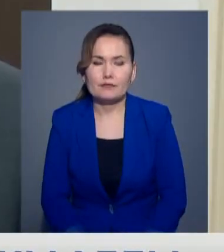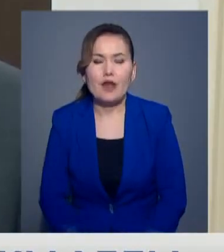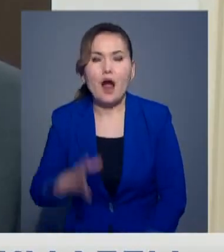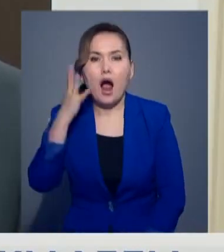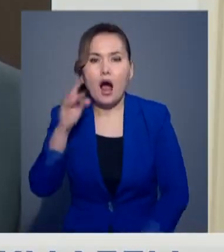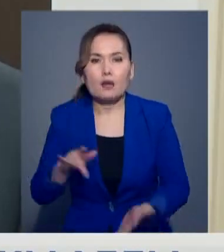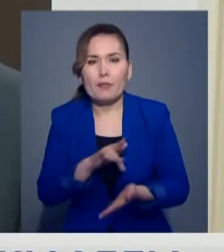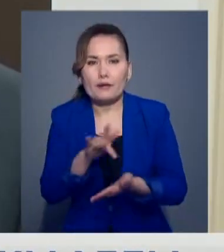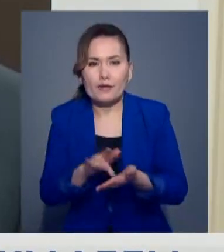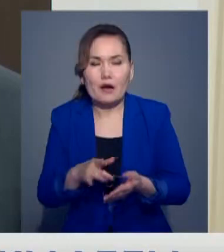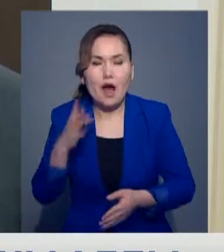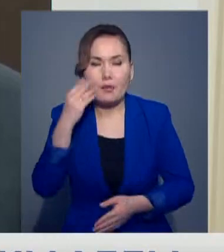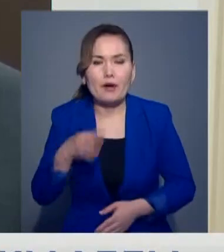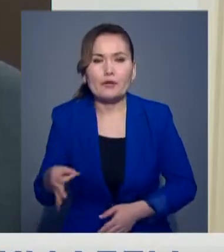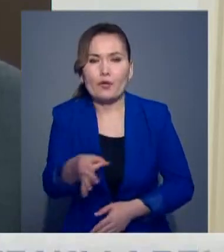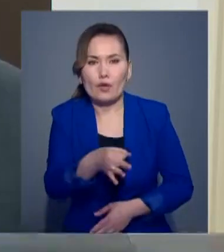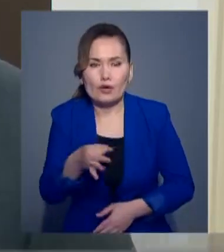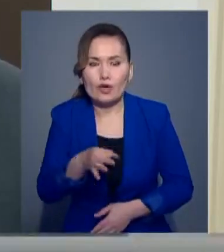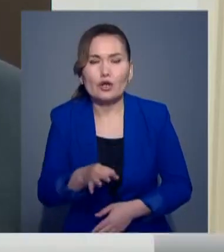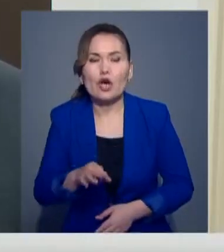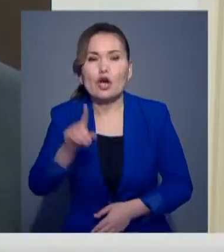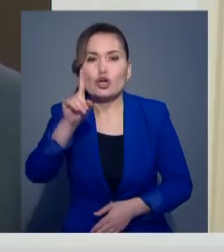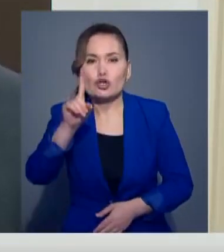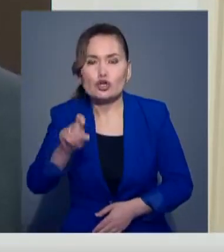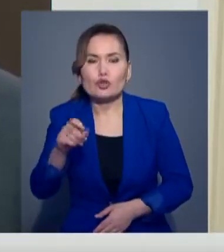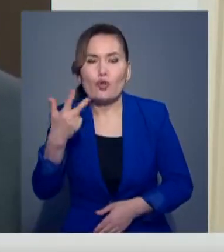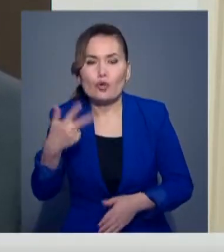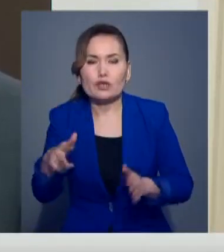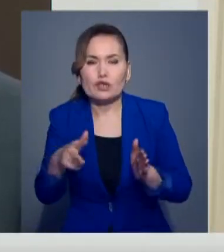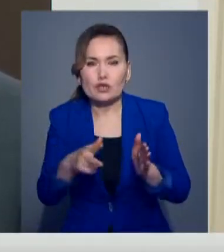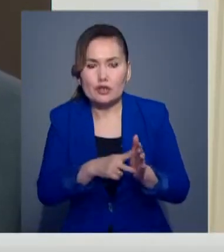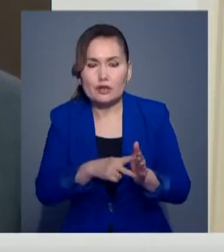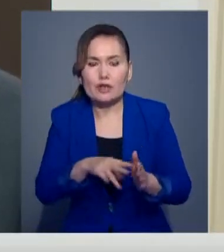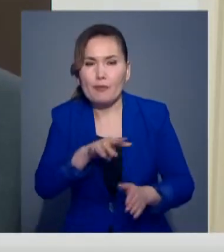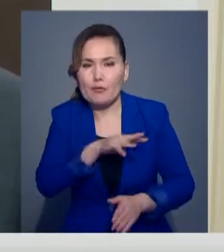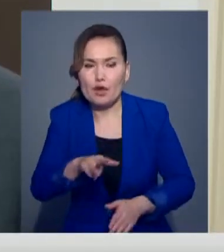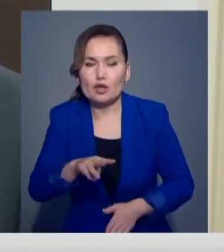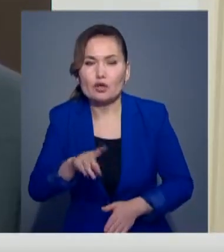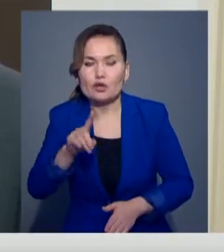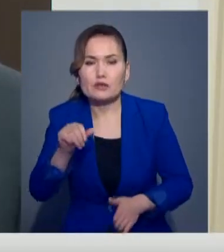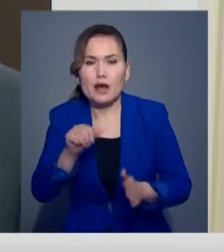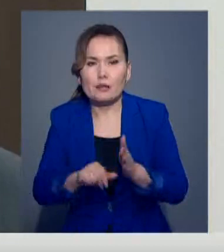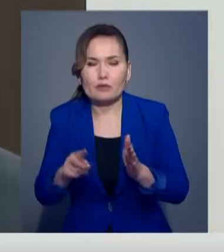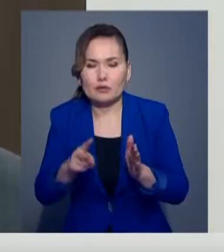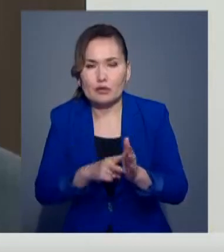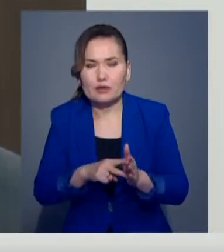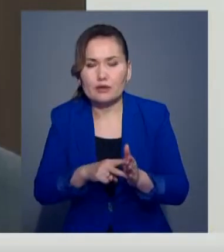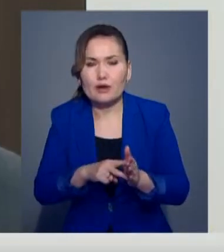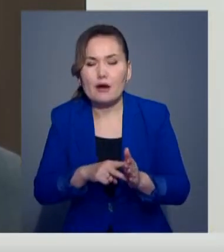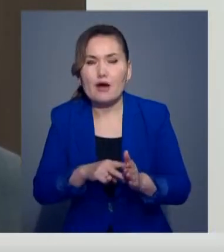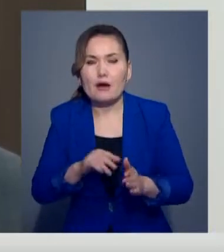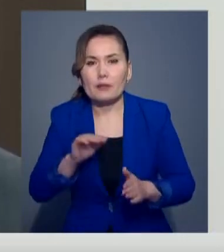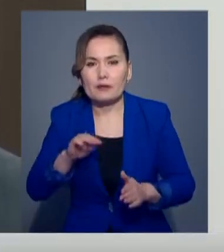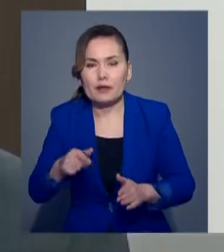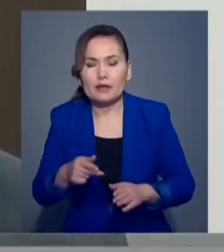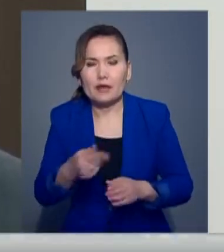Алматы облысының резервінен 137 миллион 168 мың теңге бөлінді. Коронавирус